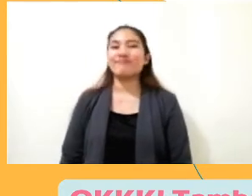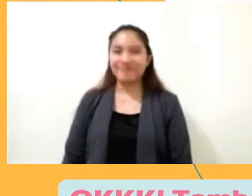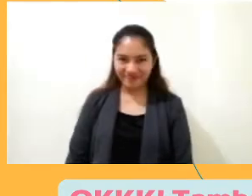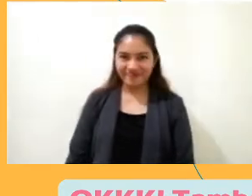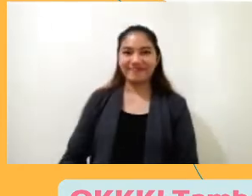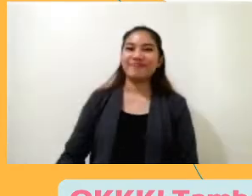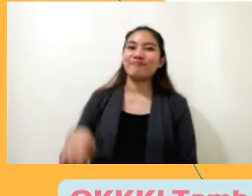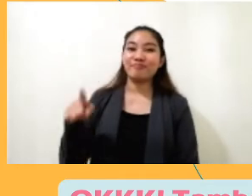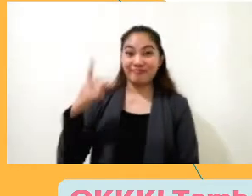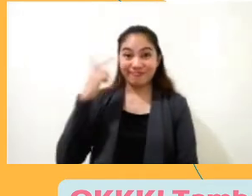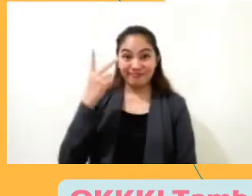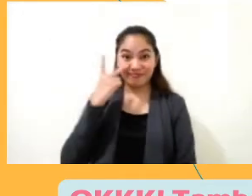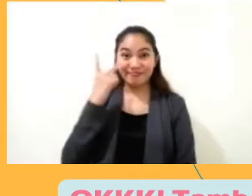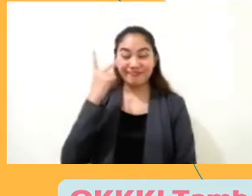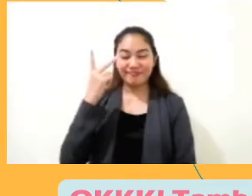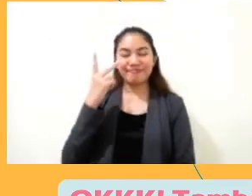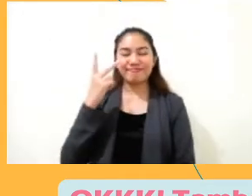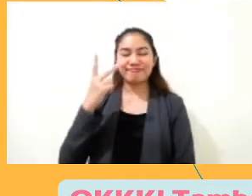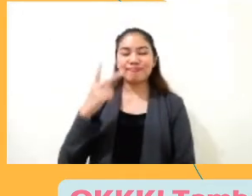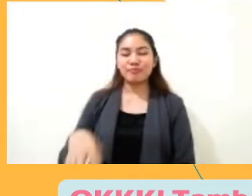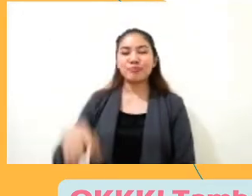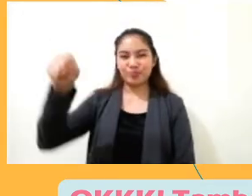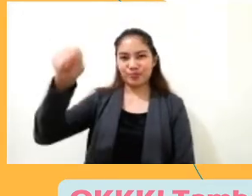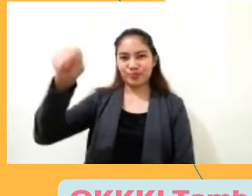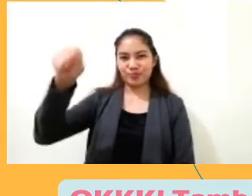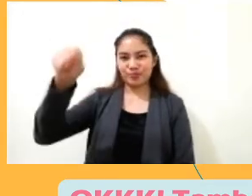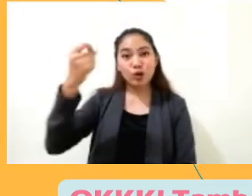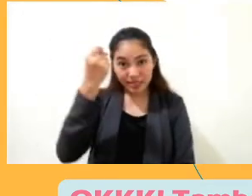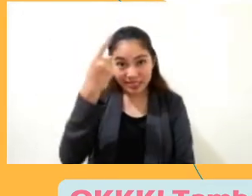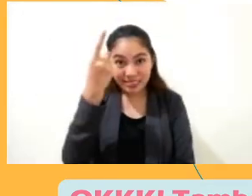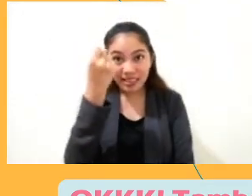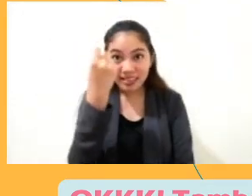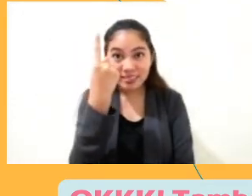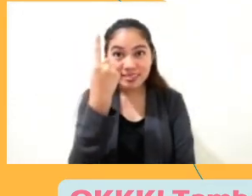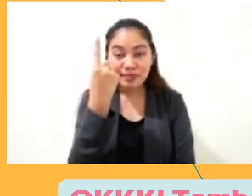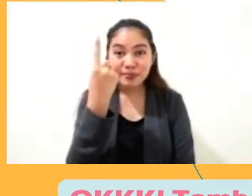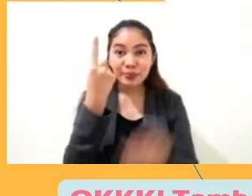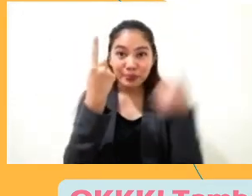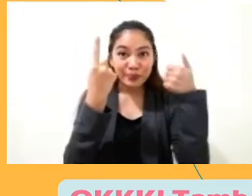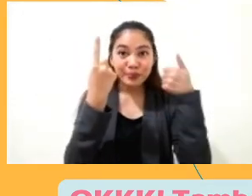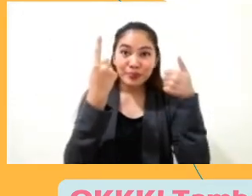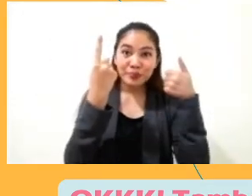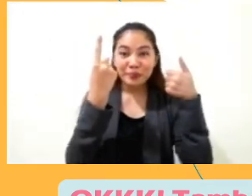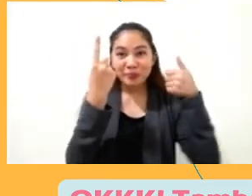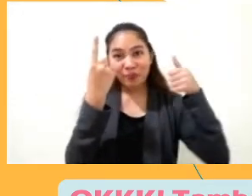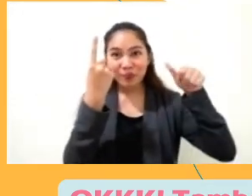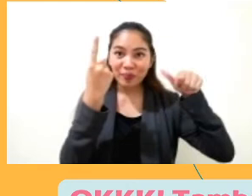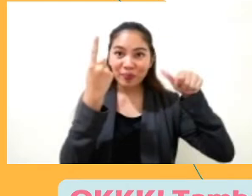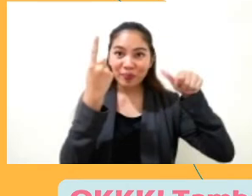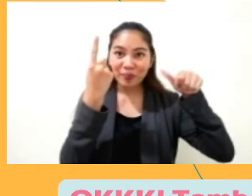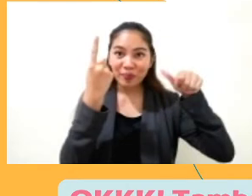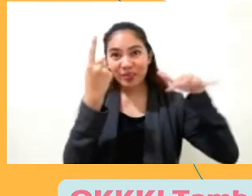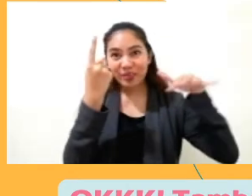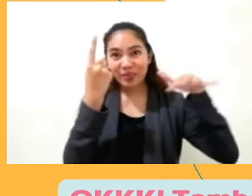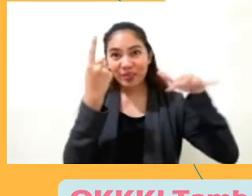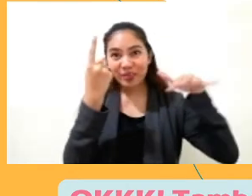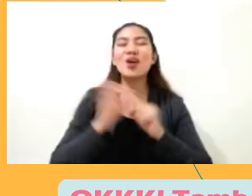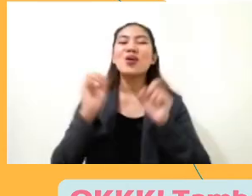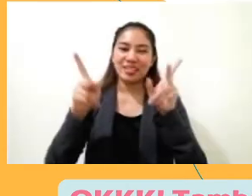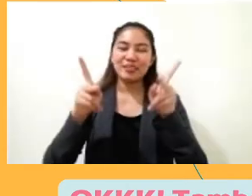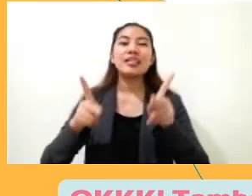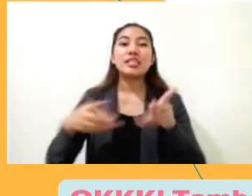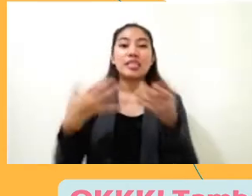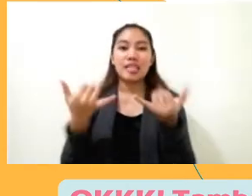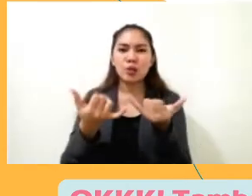Ayun. Yes, nakuha ba? Medyo-medyo. Ngayon, subukan natin